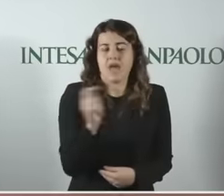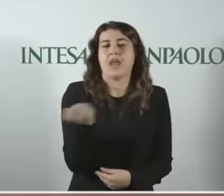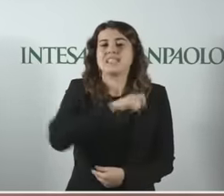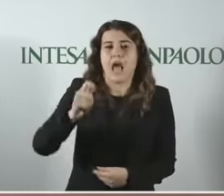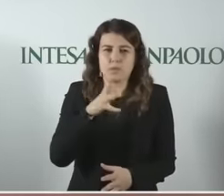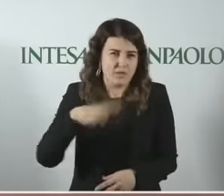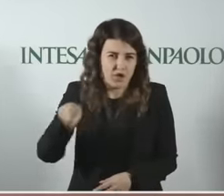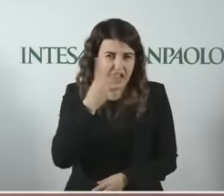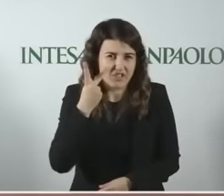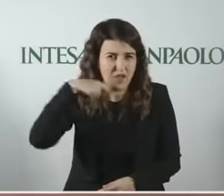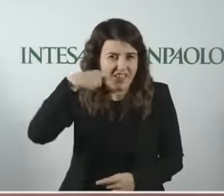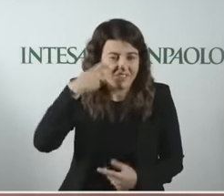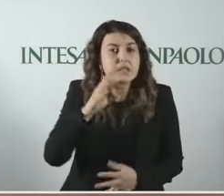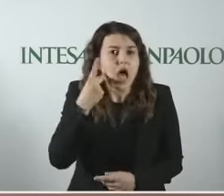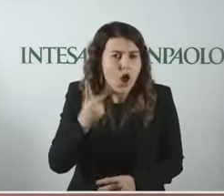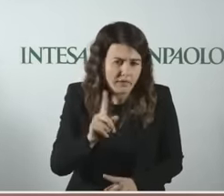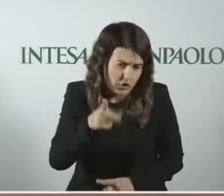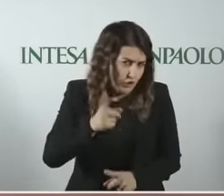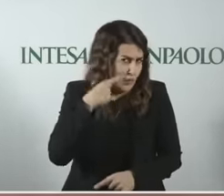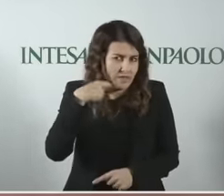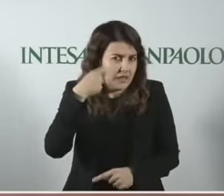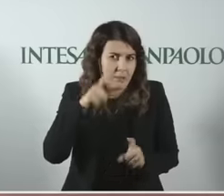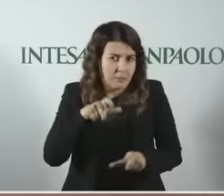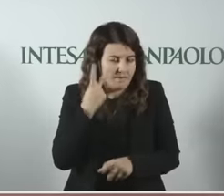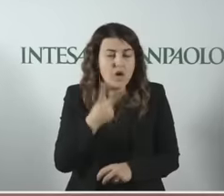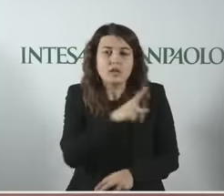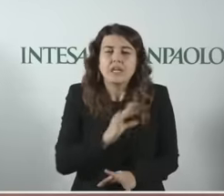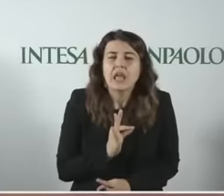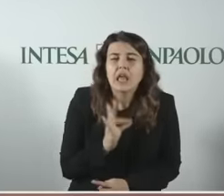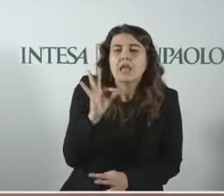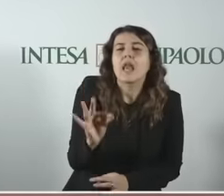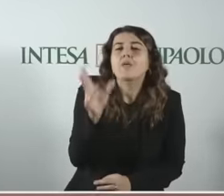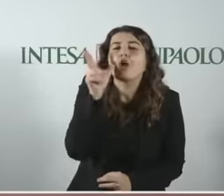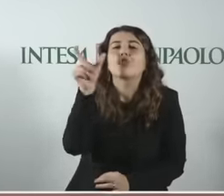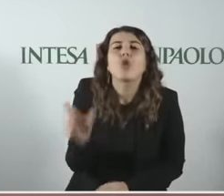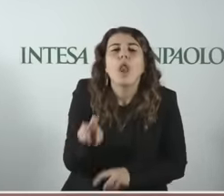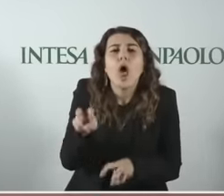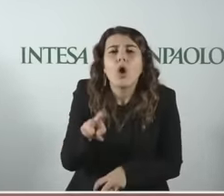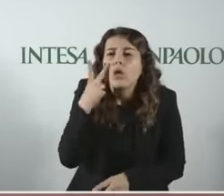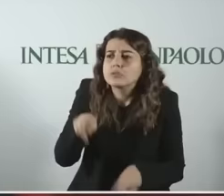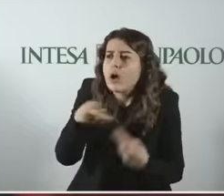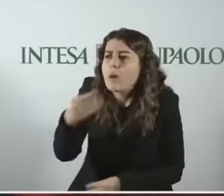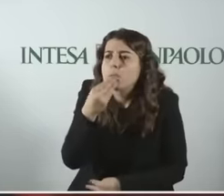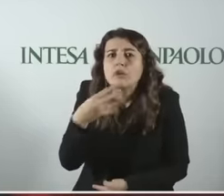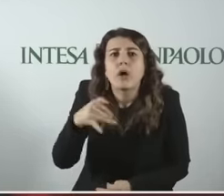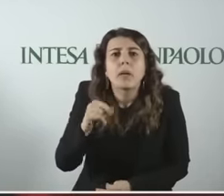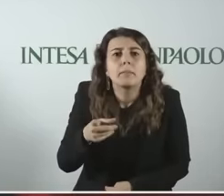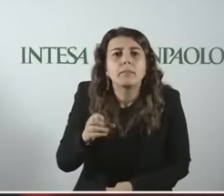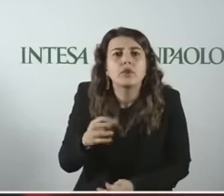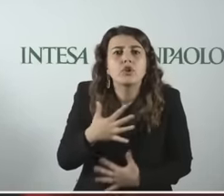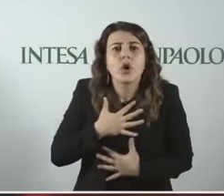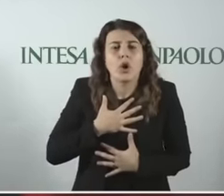di voi Avrà visto il film e sennò vedetelo Eh che è innamorato della ragazza contadina e la scopre che sta mangiando il miglio e rimane